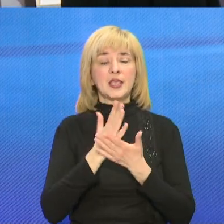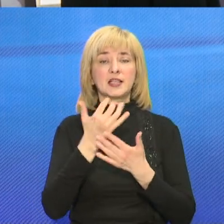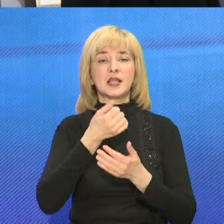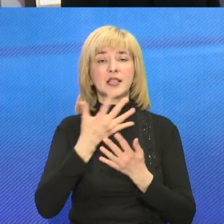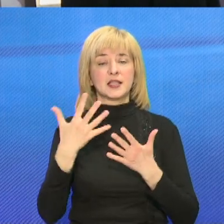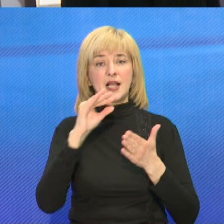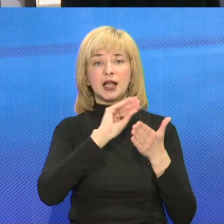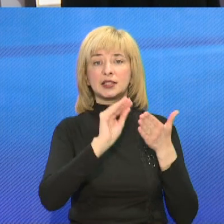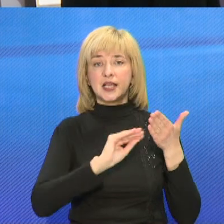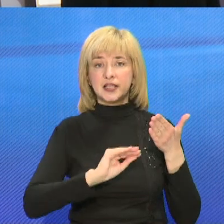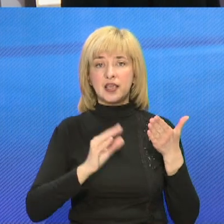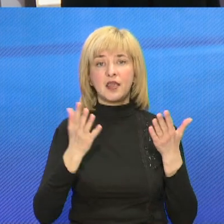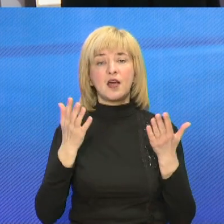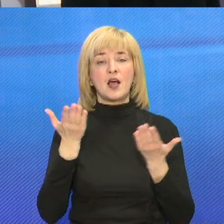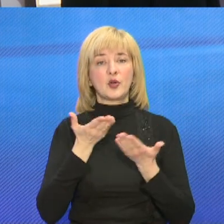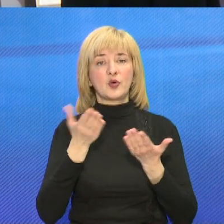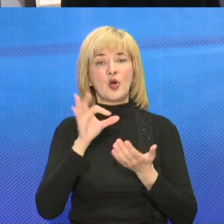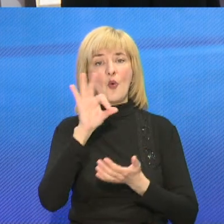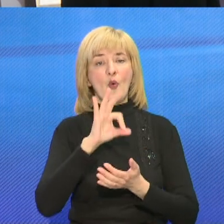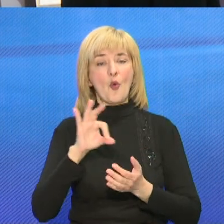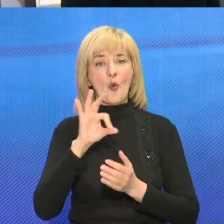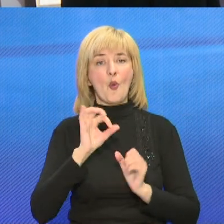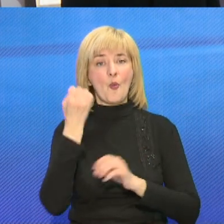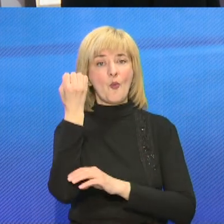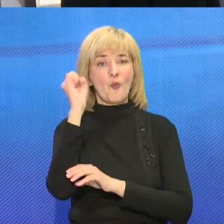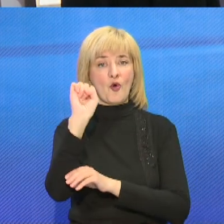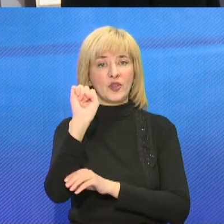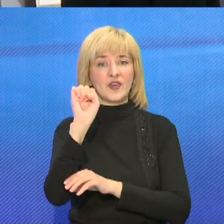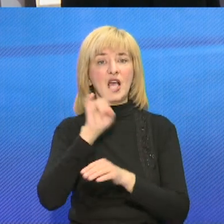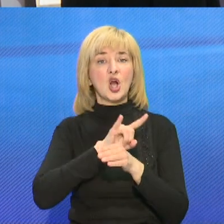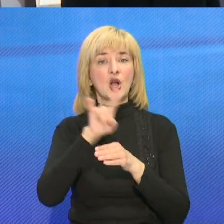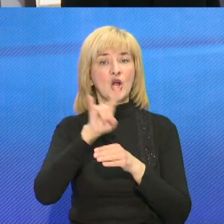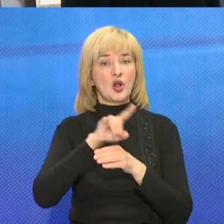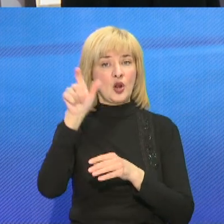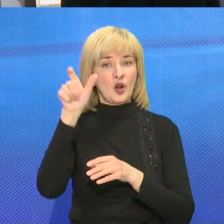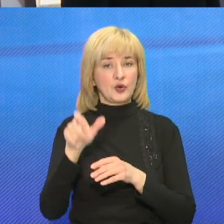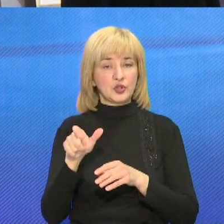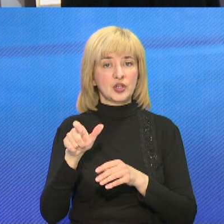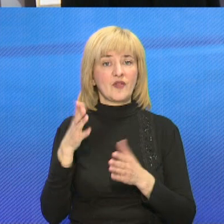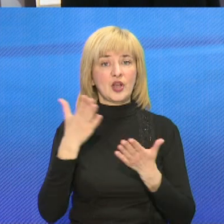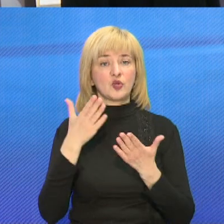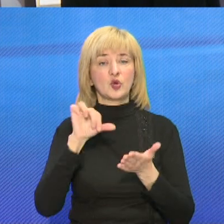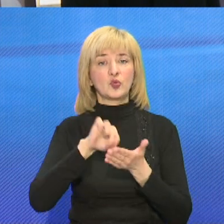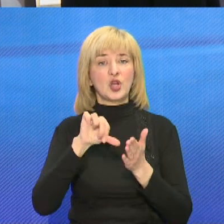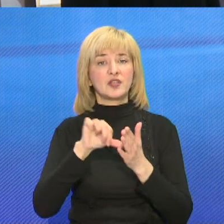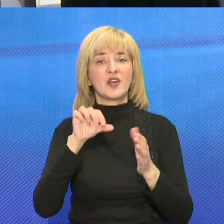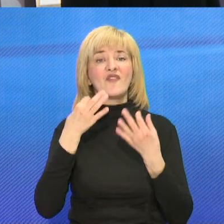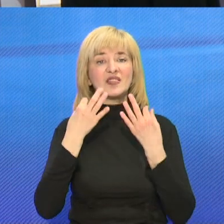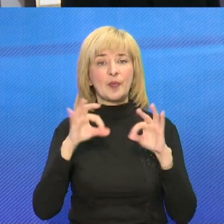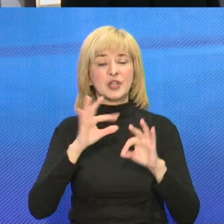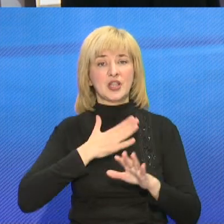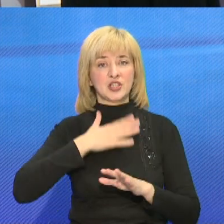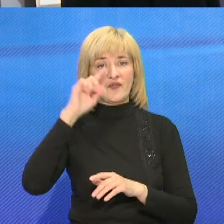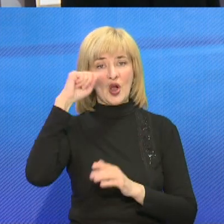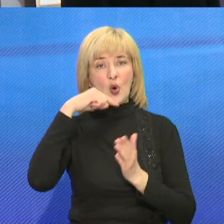установить, что это летчики, которые летали на Ил-2, 233-й штурмовой авиационной дивизии, которая участвовала в освобождении нашего города, которая